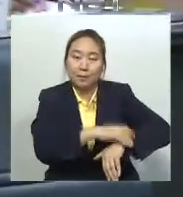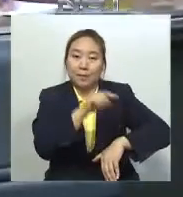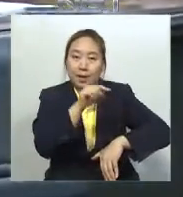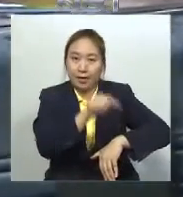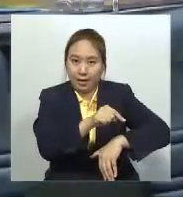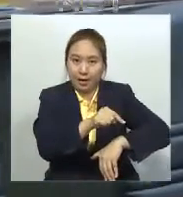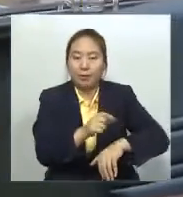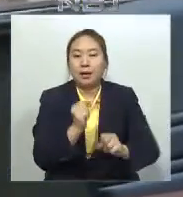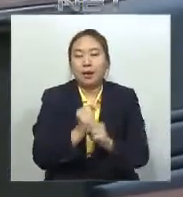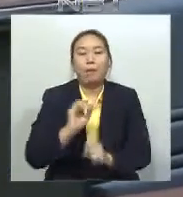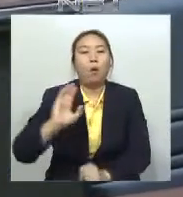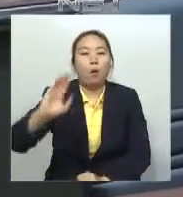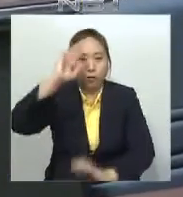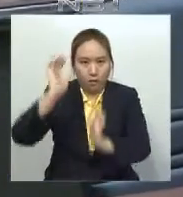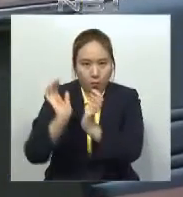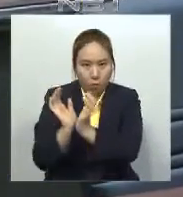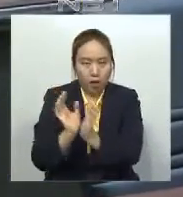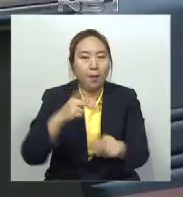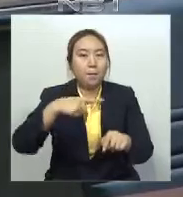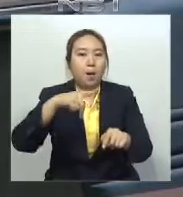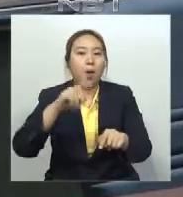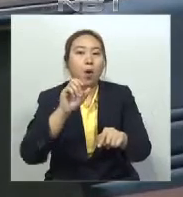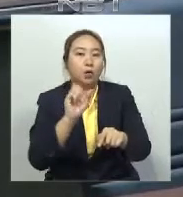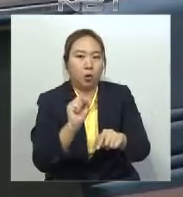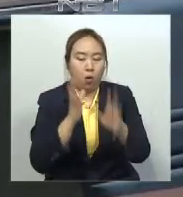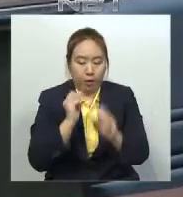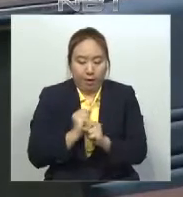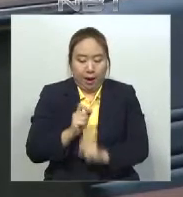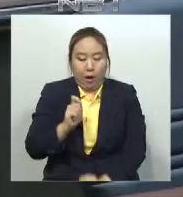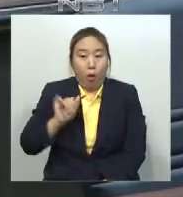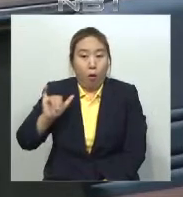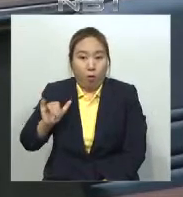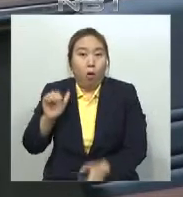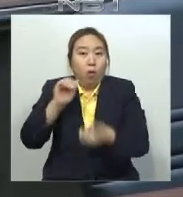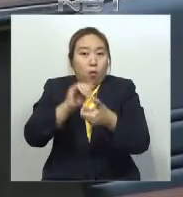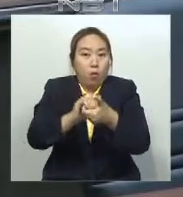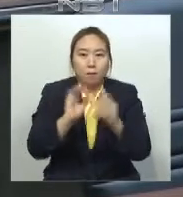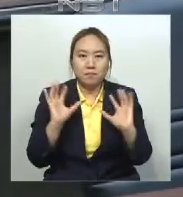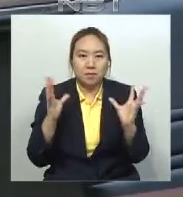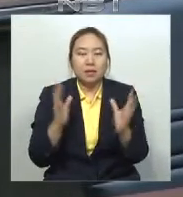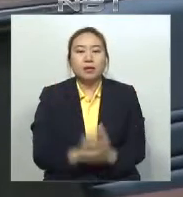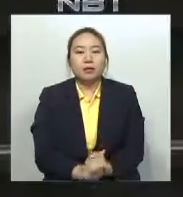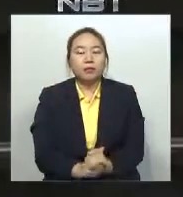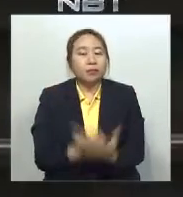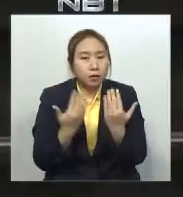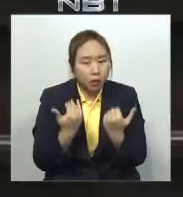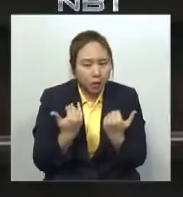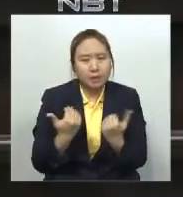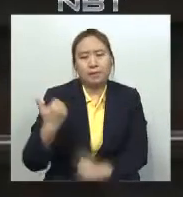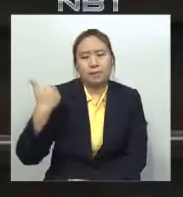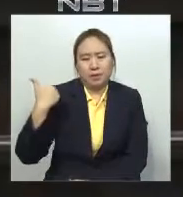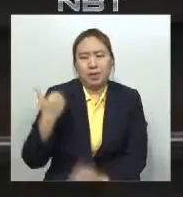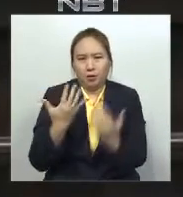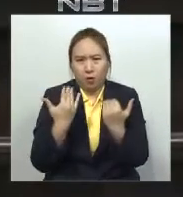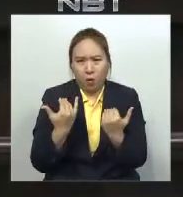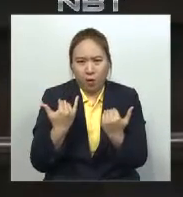ป็นการดำเนินการของตำรวจและปปส.ไม่ได้มีเจ้าหน้าที่ของอย.เข้าไปร่วมดำเนินการด้วยอย่างไรก็ตามค่ะถึงแม้ว่าจะ